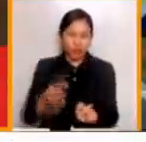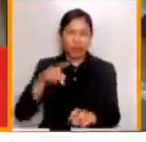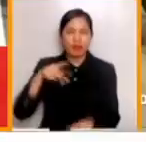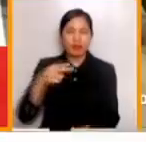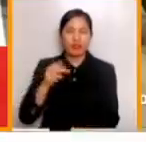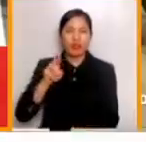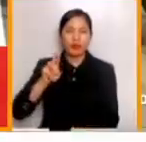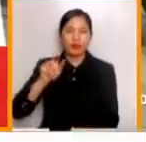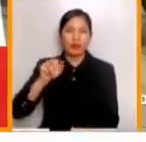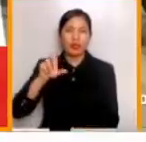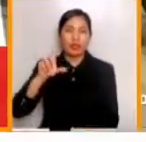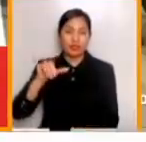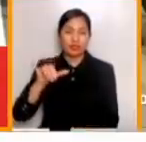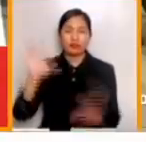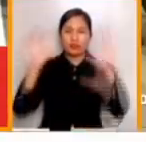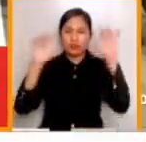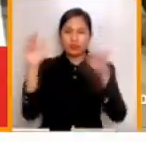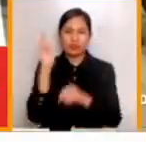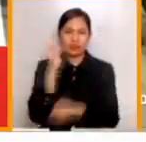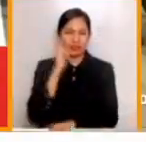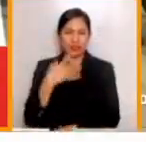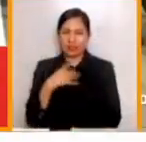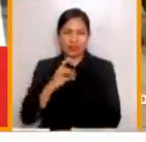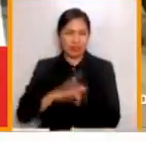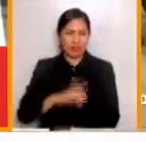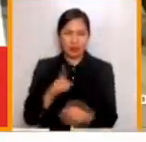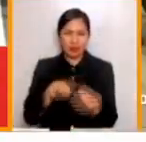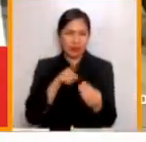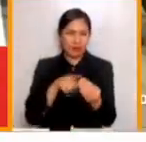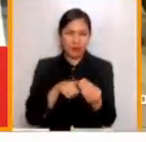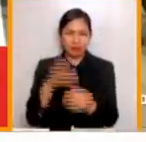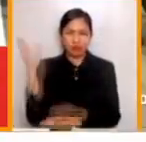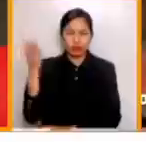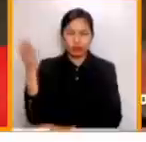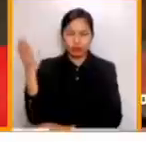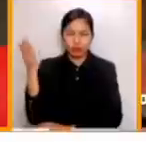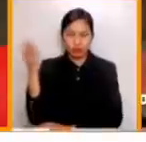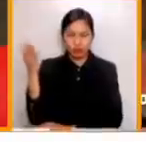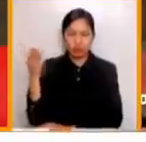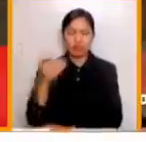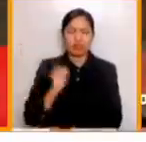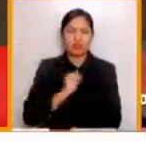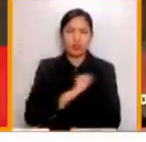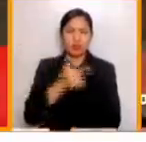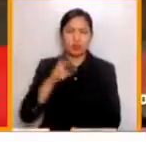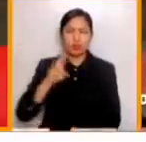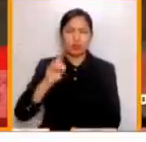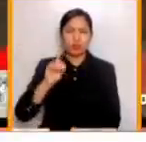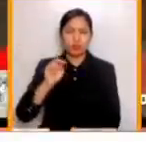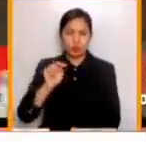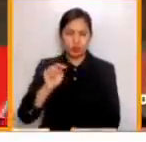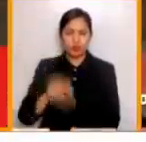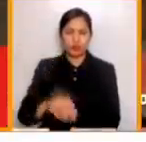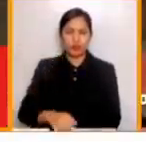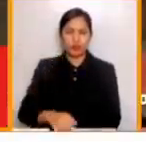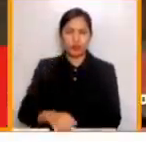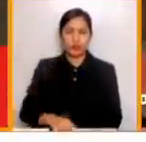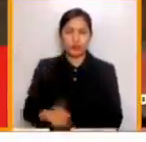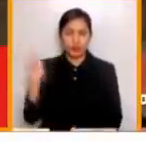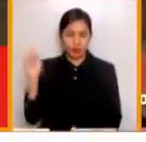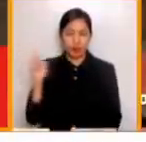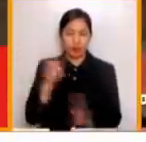sa pagdinig na kanyang ipinakita sa unang bahagi ng Talk to the People kagabi. This is the 10th hearing practically, and we will go